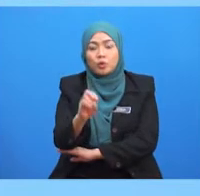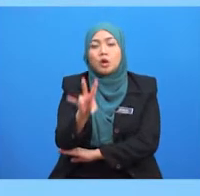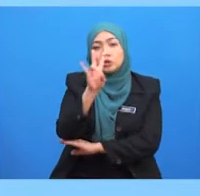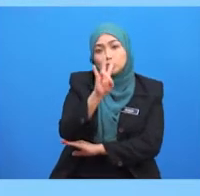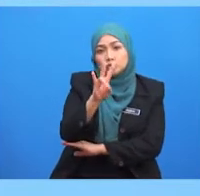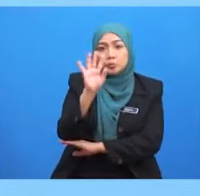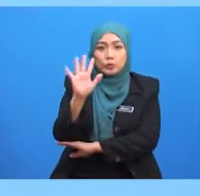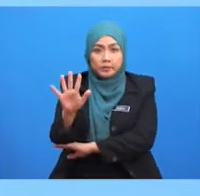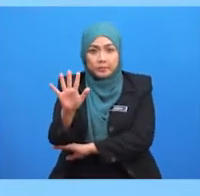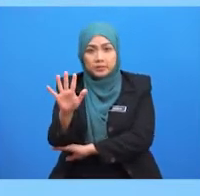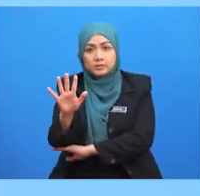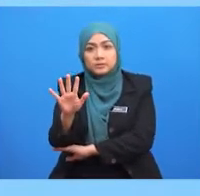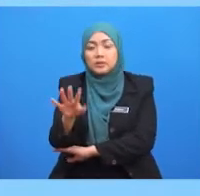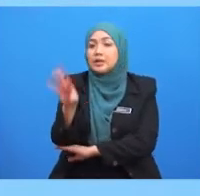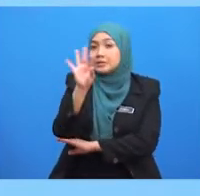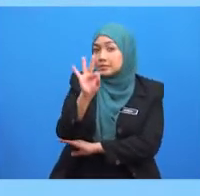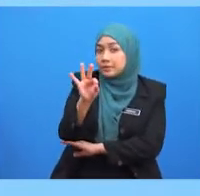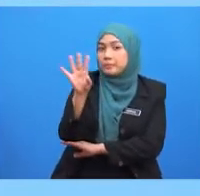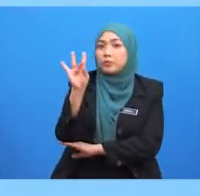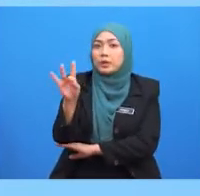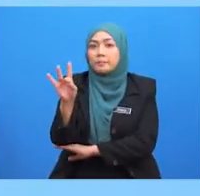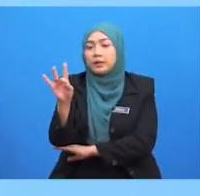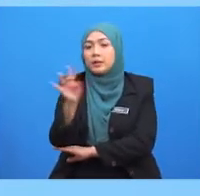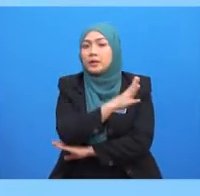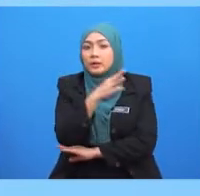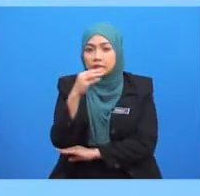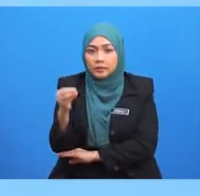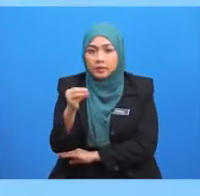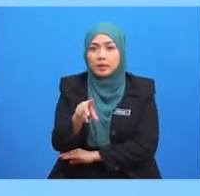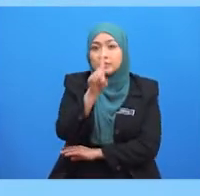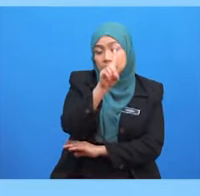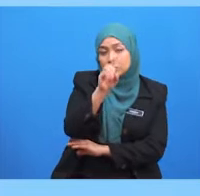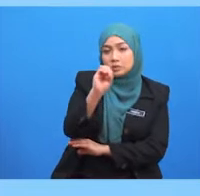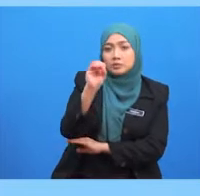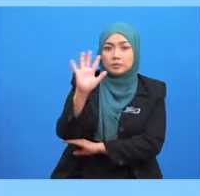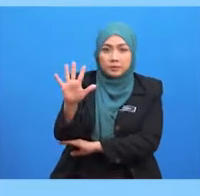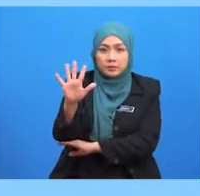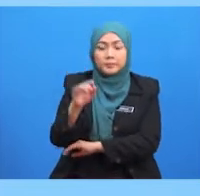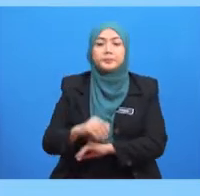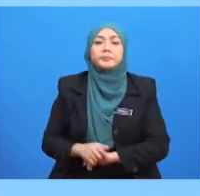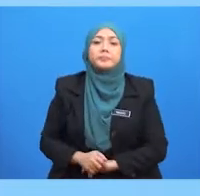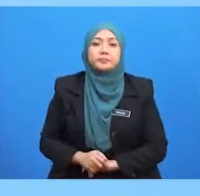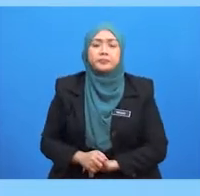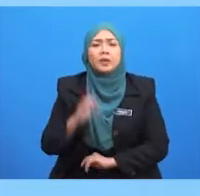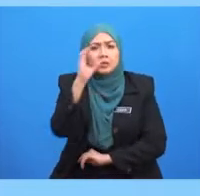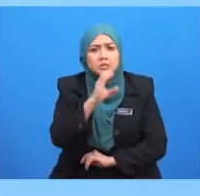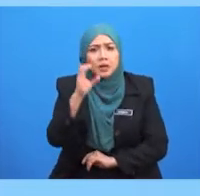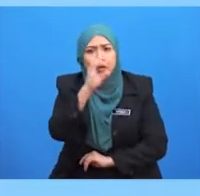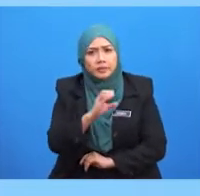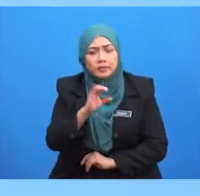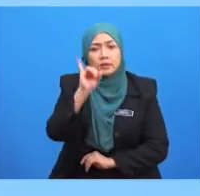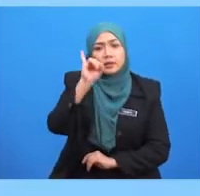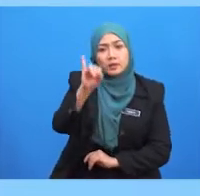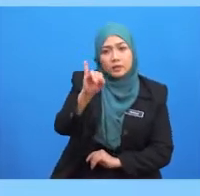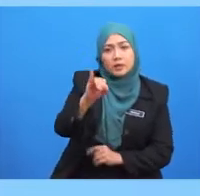127 5 Hai 98 dan 105 jari